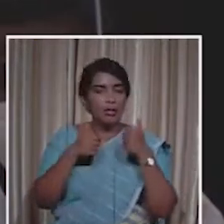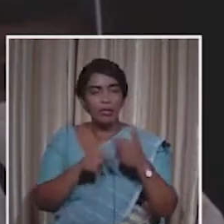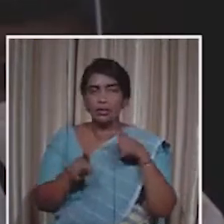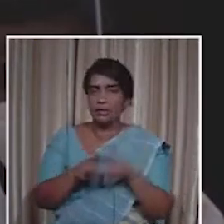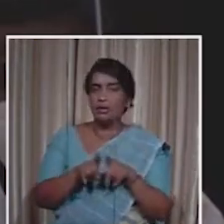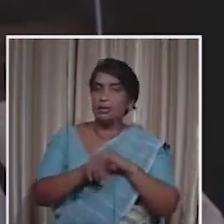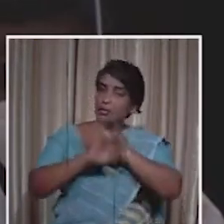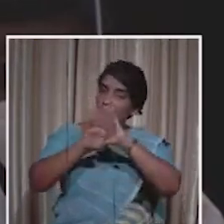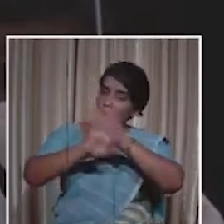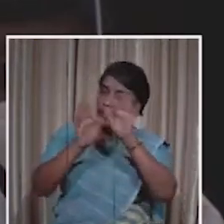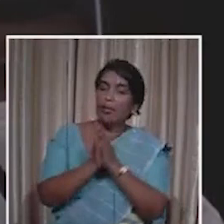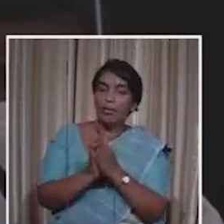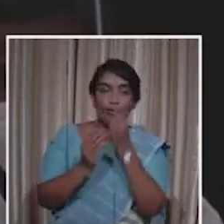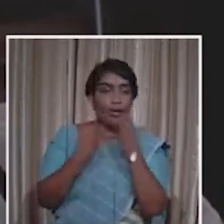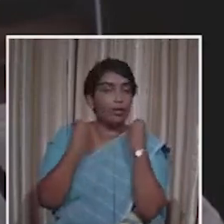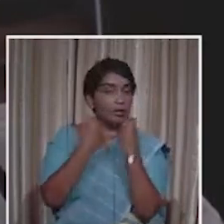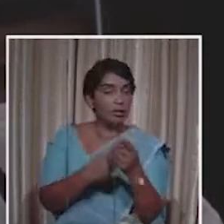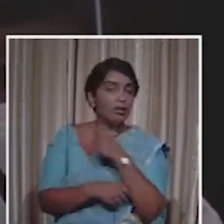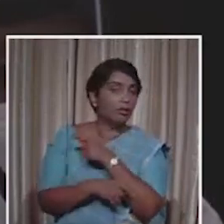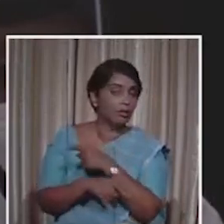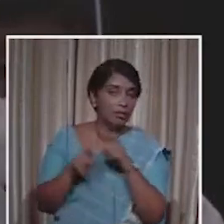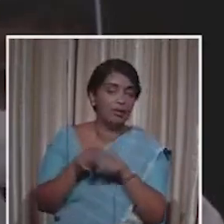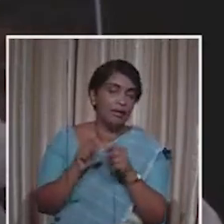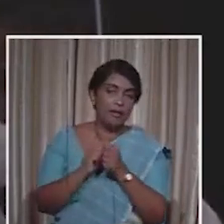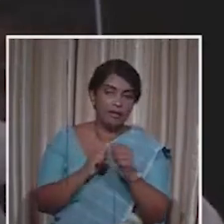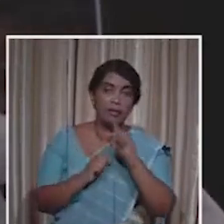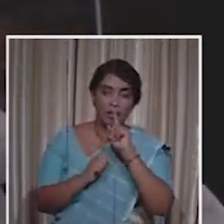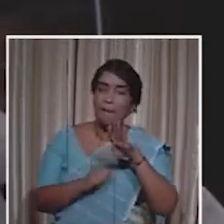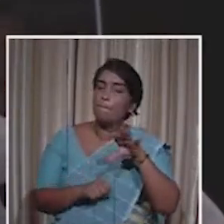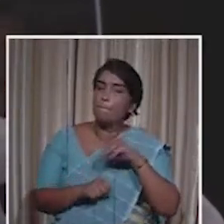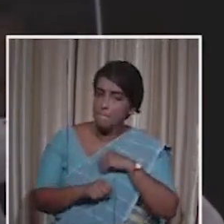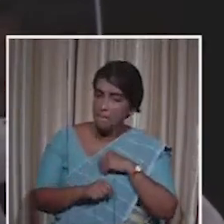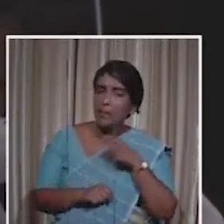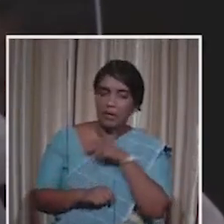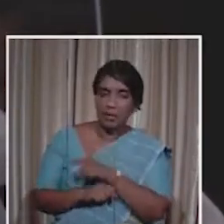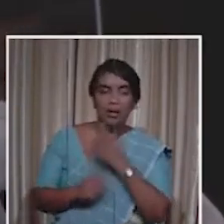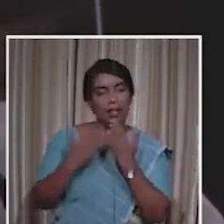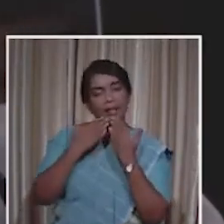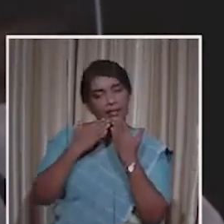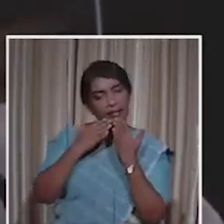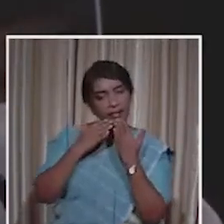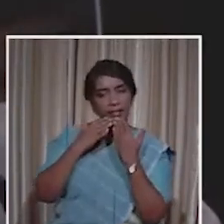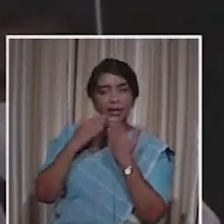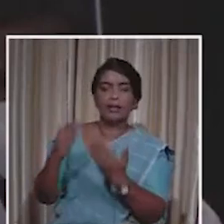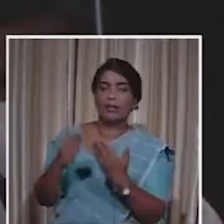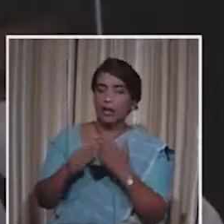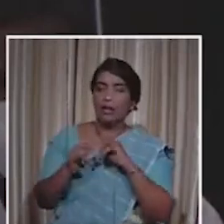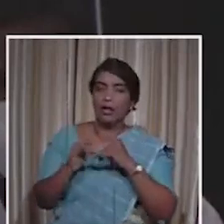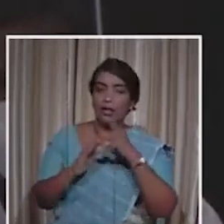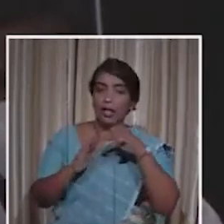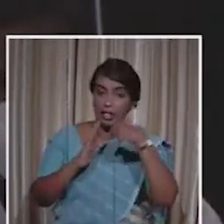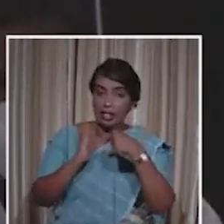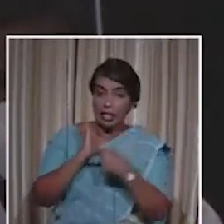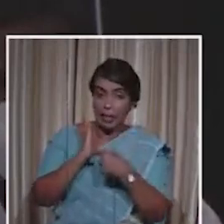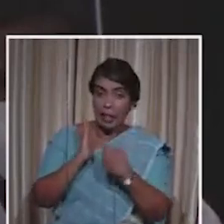இலங்கையின் இனப்பிரச்சினையை தீர்ப்பதில் தமிழக முதல்வர் மு க ஸ்டாலின் பங்கு அளப்பரியதாக இருக்க வேண்டும் என தமிழ்த் தேசிய கூட்டமைப்பின் பாராளுமன்ற உறுப்பினர்